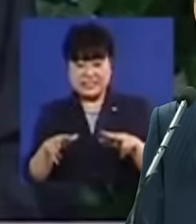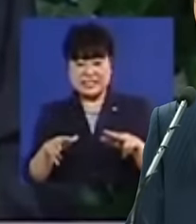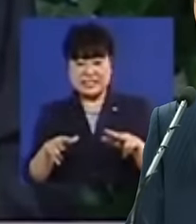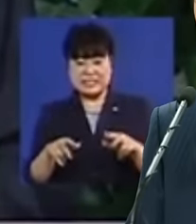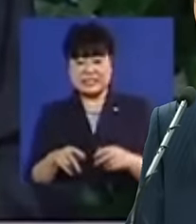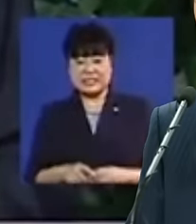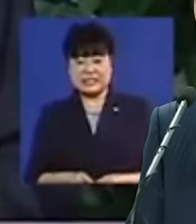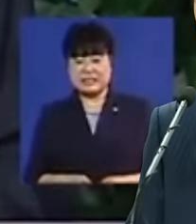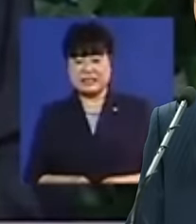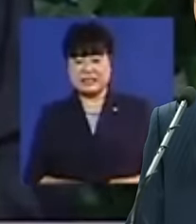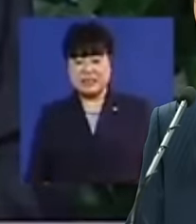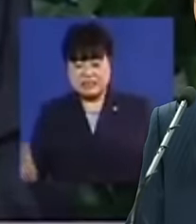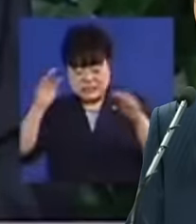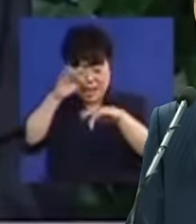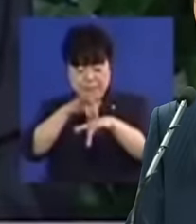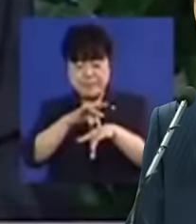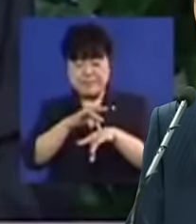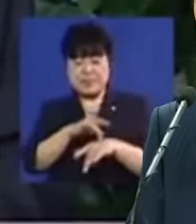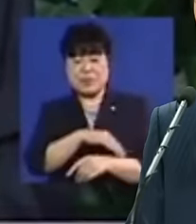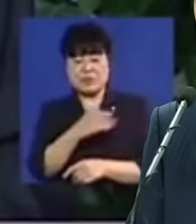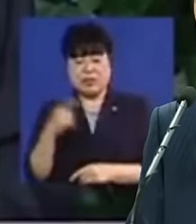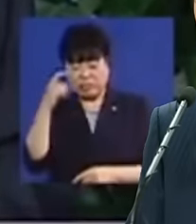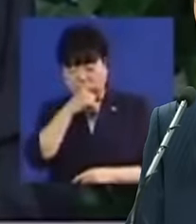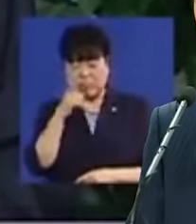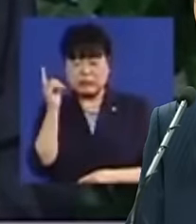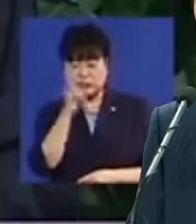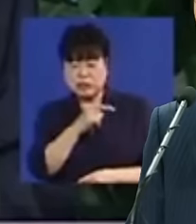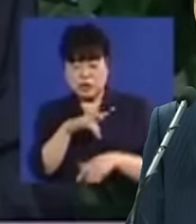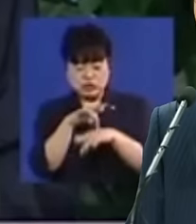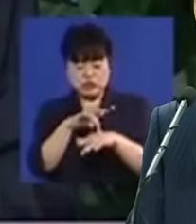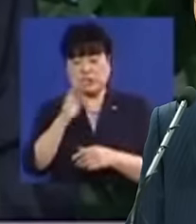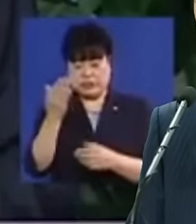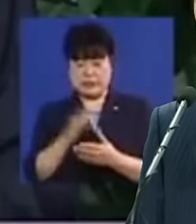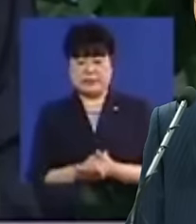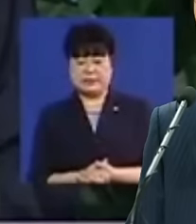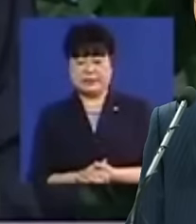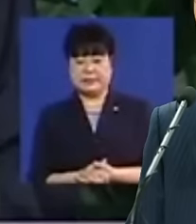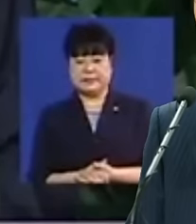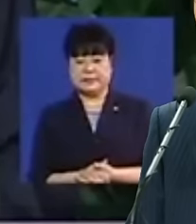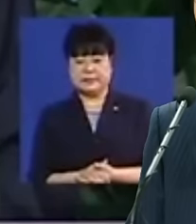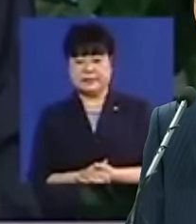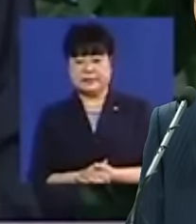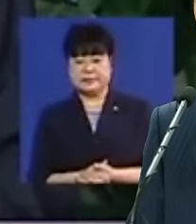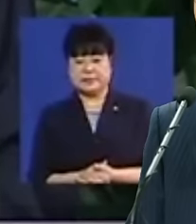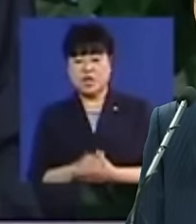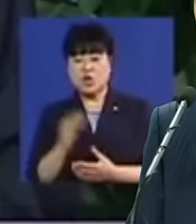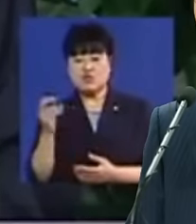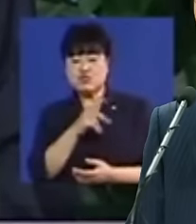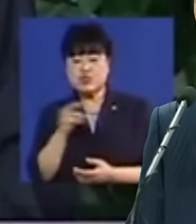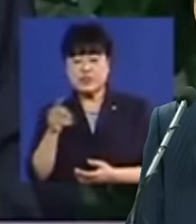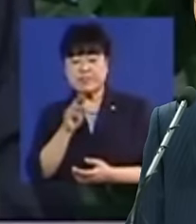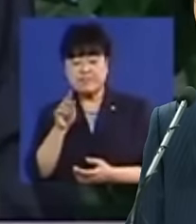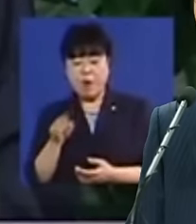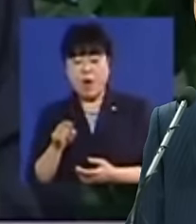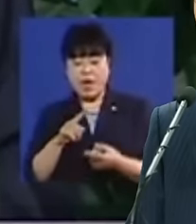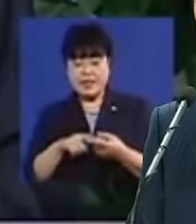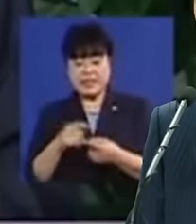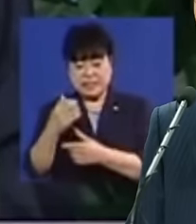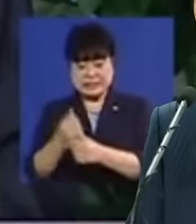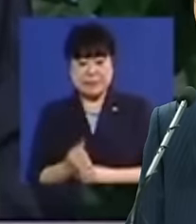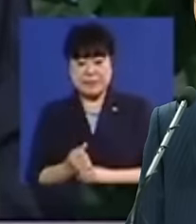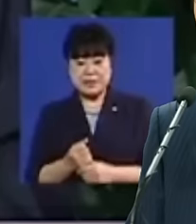아주 허감의 권세요 더럽고 추악한 귀신인 것입니다. 그런데 이 루시퍼에게